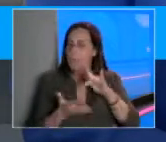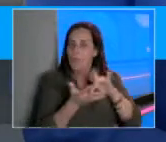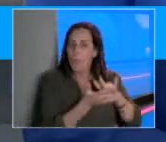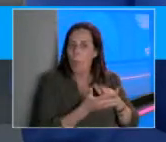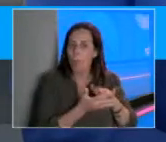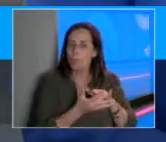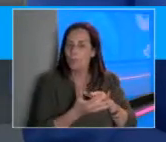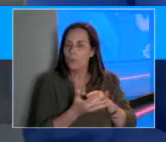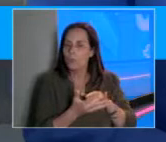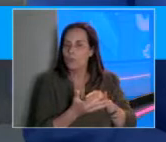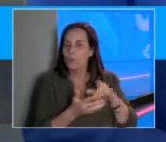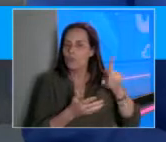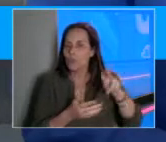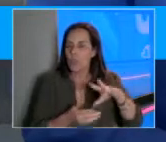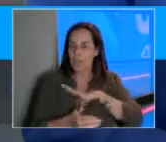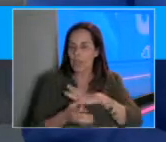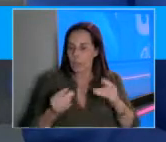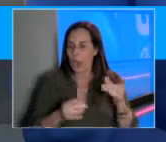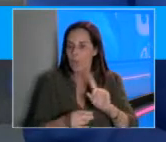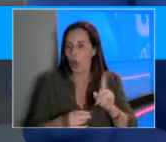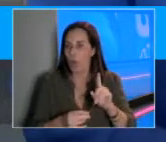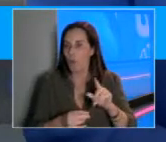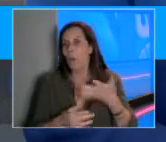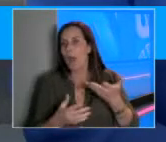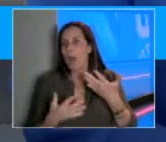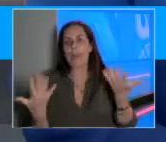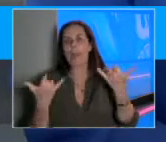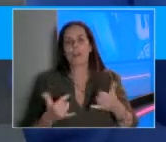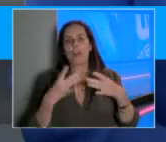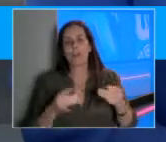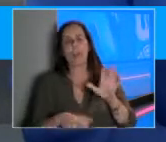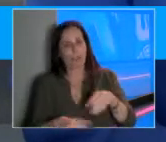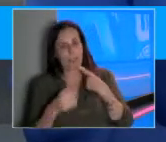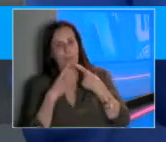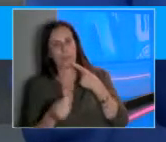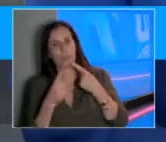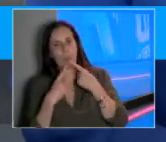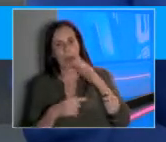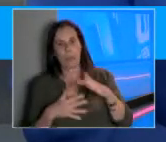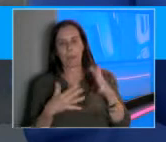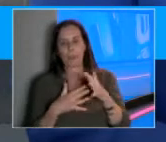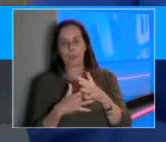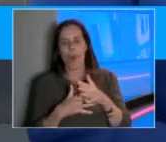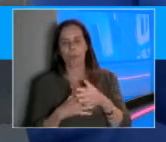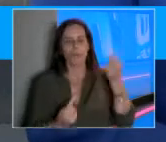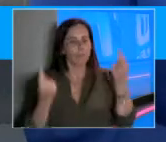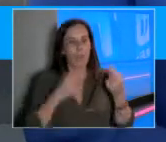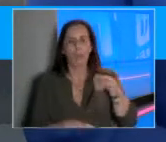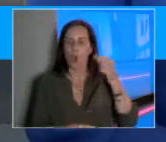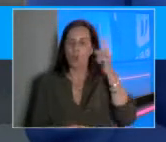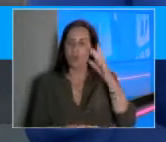במקומות שהם מועדים להדבקה, אבל לאו דווקא יש שם הדבקה כרגע. גם על זה דיברנו. דיברנו גם על בדיקות סכר, ואנחנו